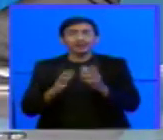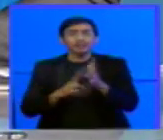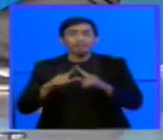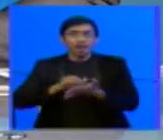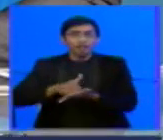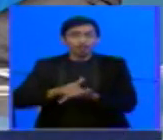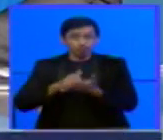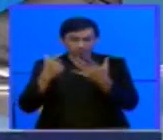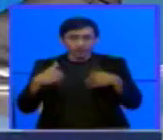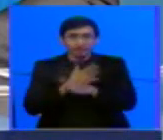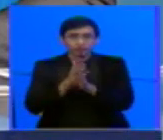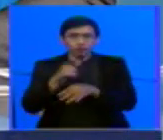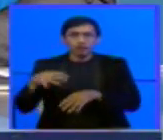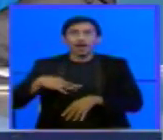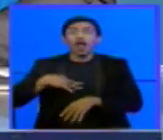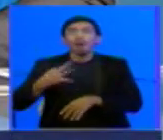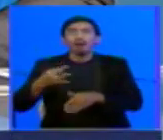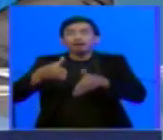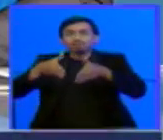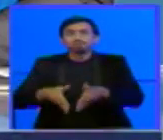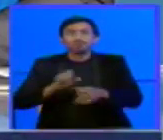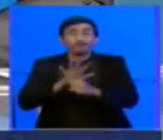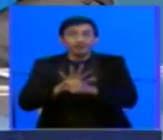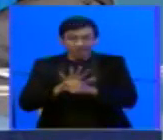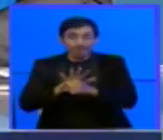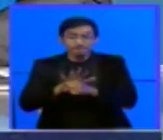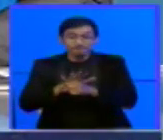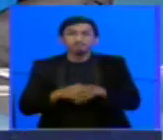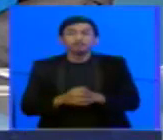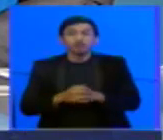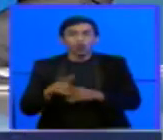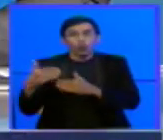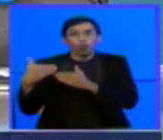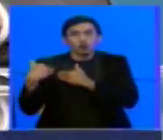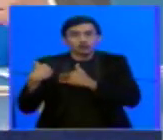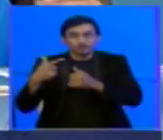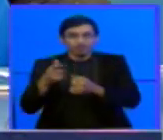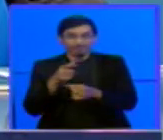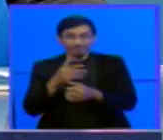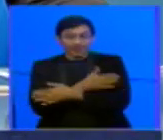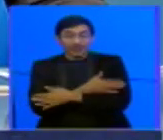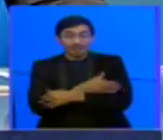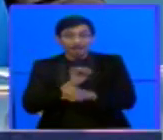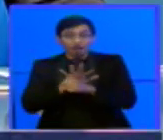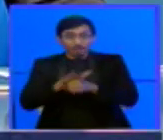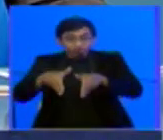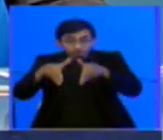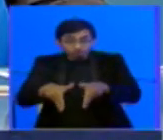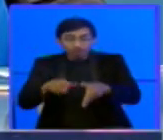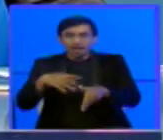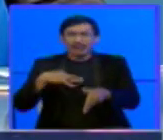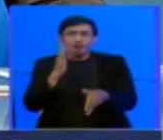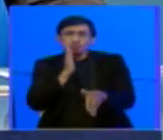Seorang pelajar SMA di Madiun, Jawa Timur menjadi relawan pemakaman COVID-19. Selain bertugas memakamkan jenazah